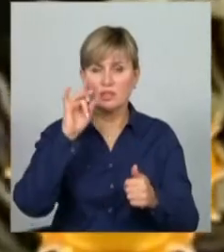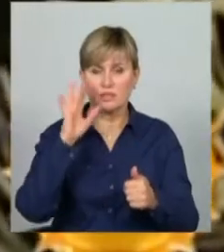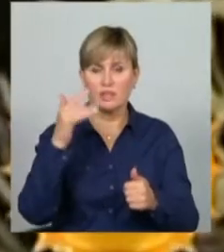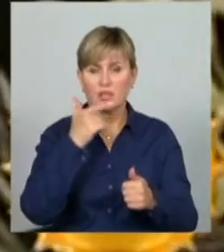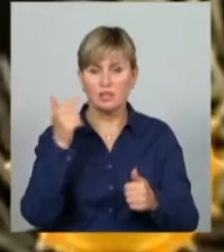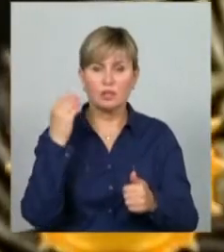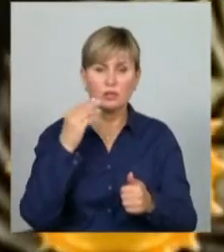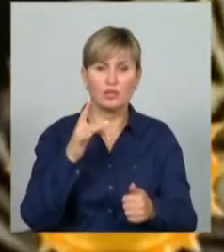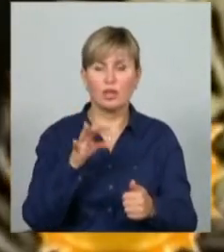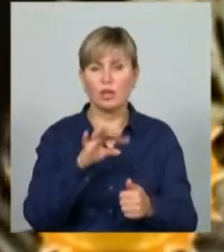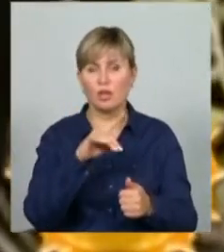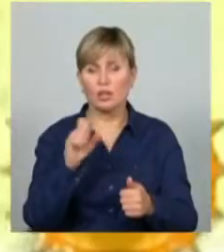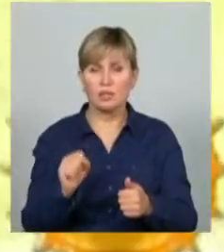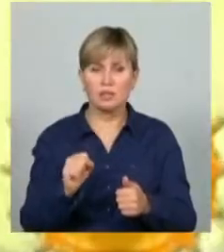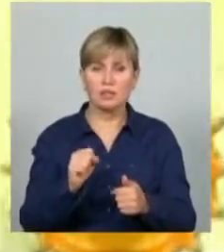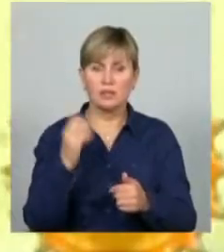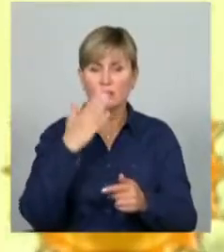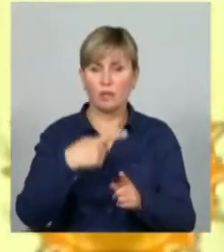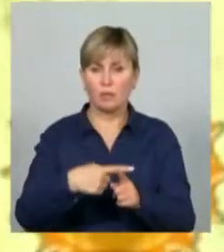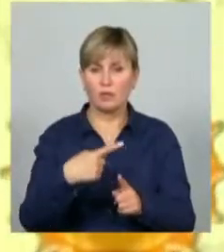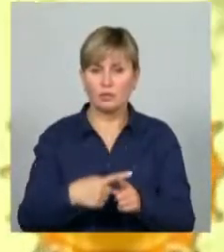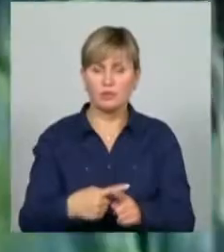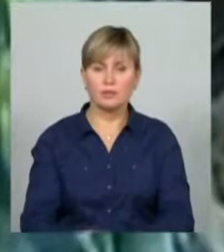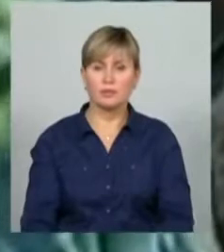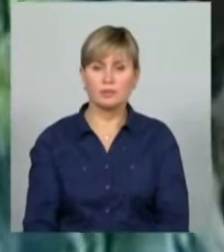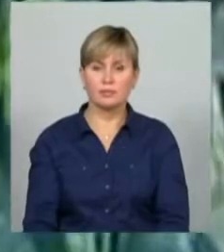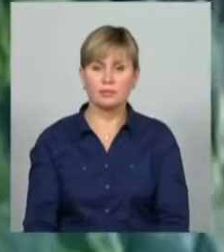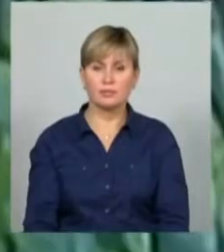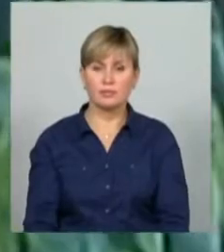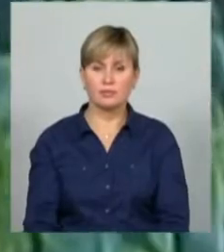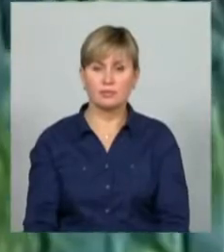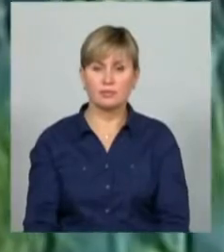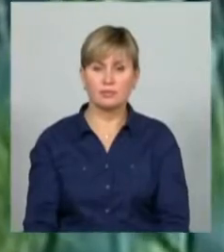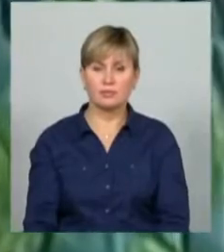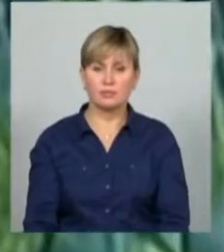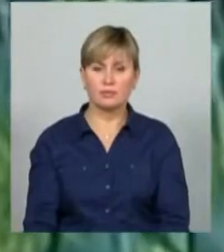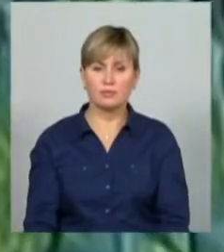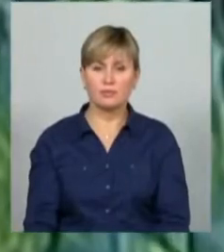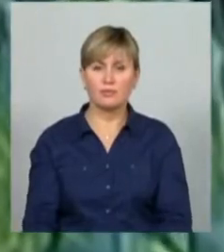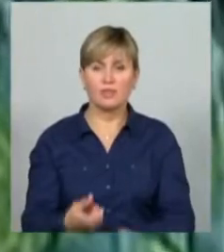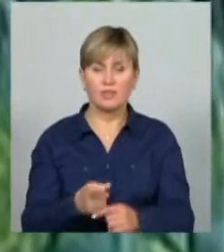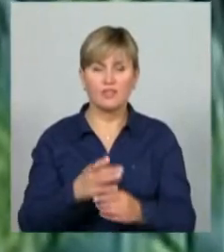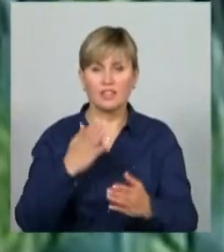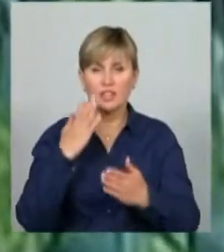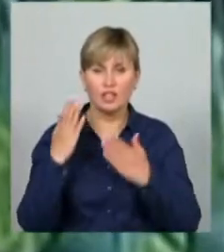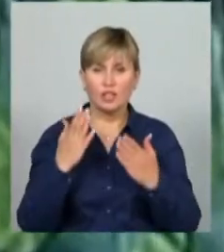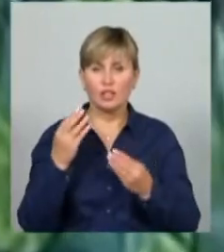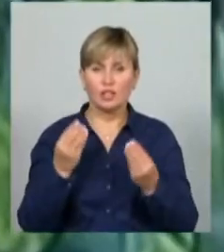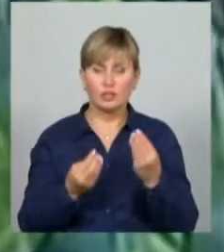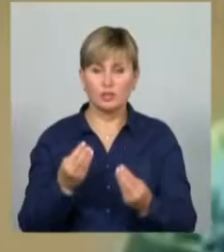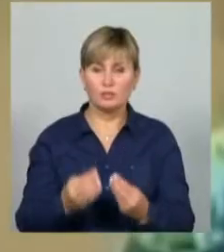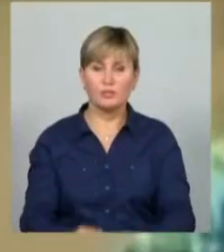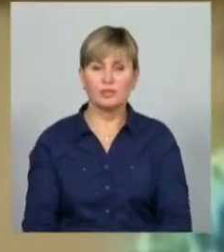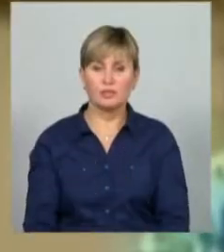героинь. Тети Розы из сериала «Перекресток» и Марго из «Саранчи». Она очень это, веселая, шумная,